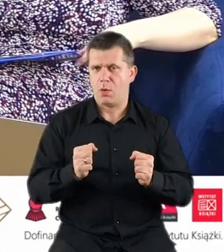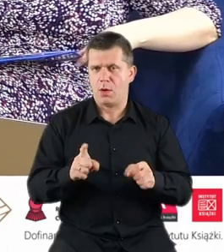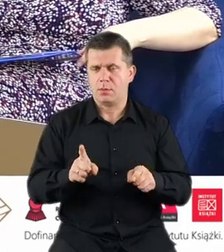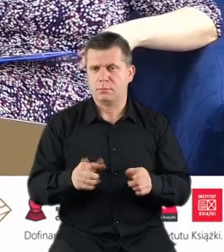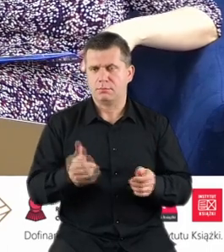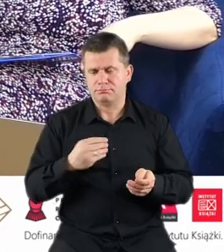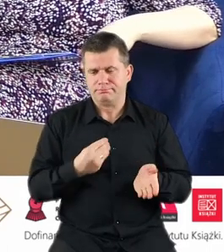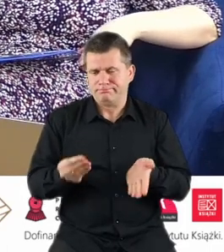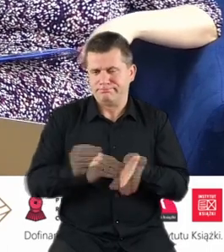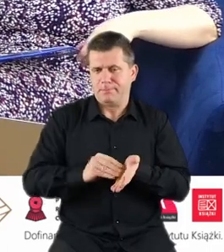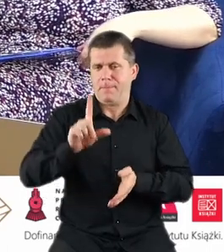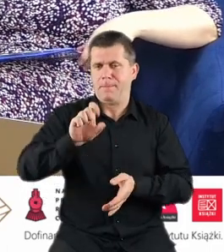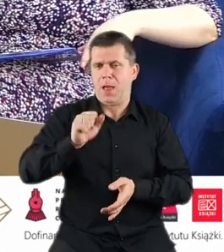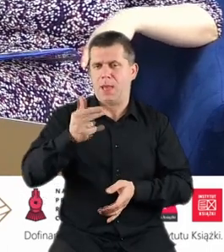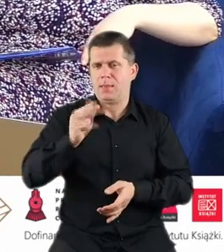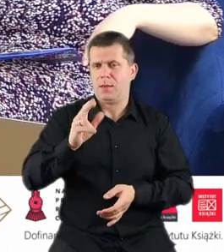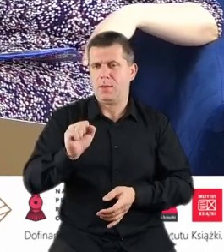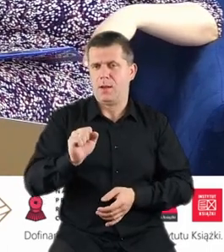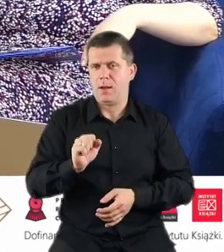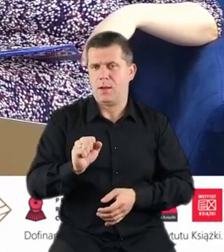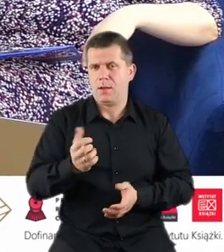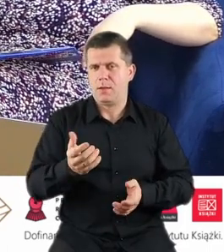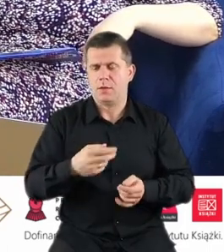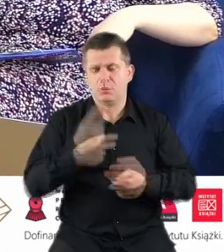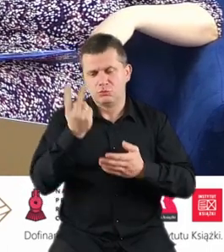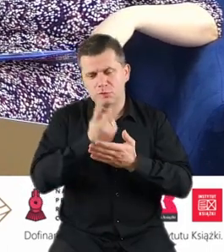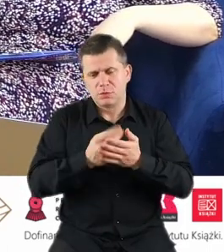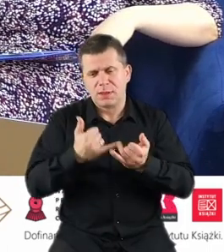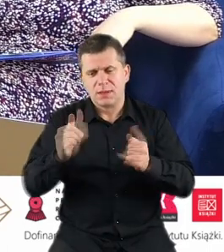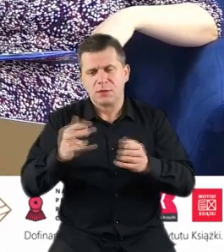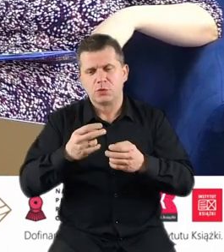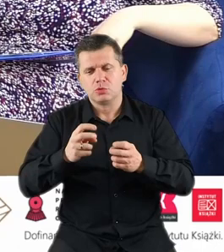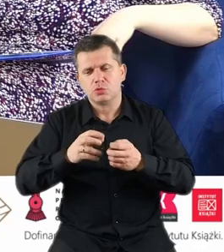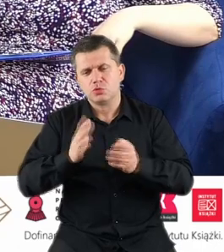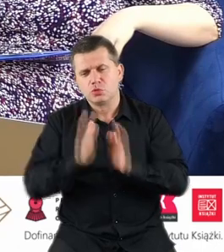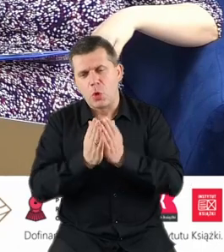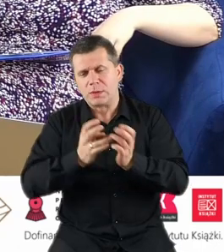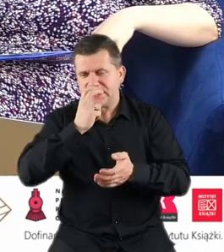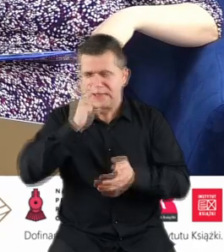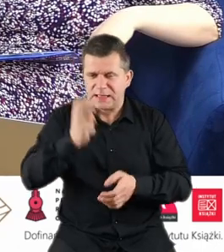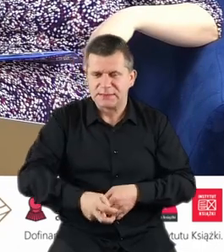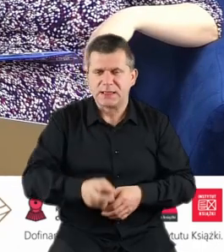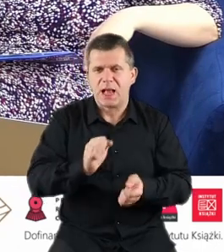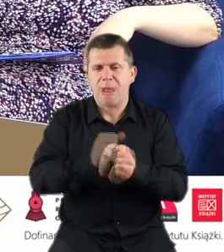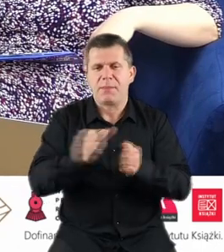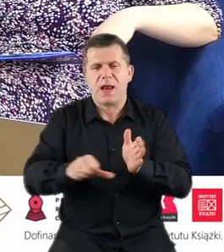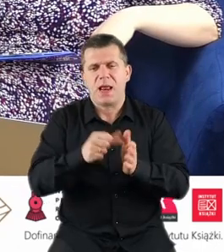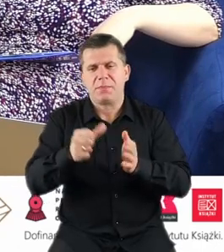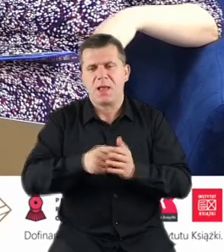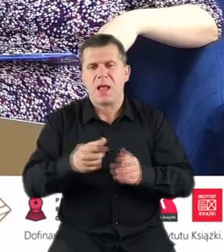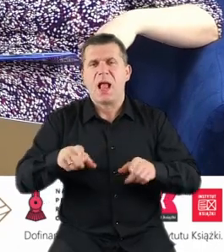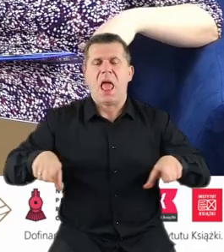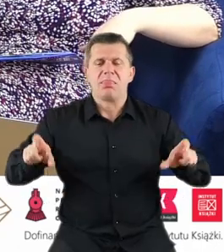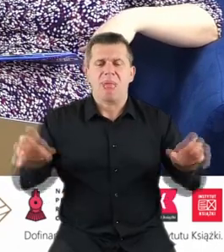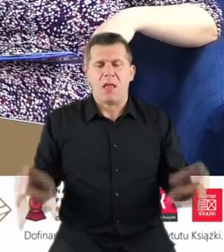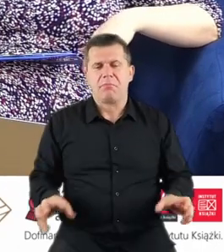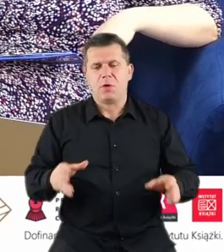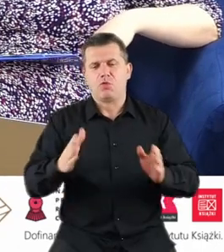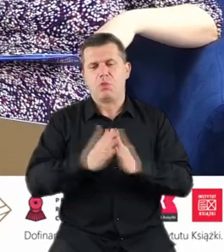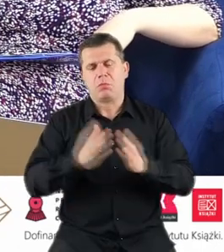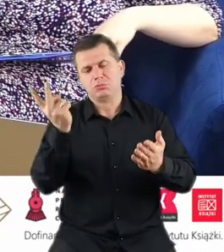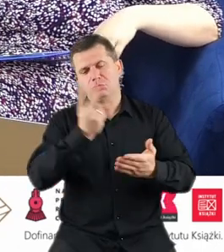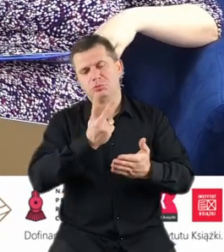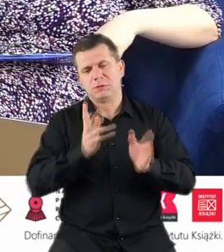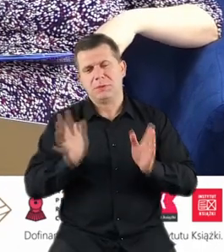też powinna wzbudzać. Bo kiedy sobie czytamy inne książki sensacyjne czy kryminalne, siedzimy sobie na kanapie bezpiecznie w domu